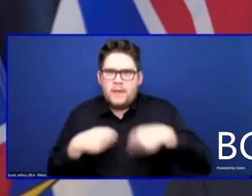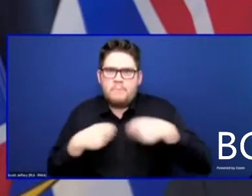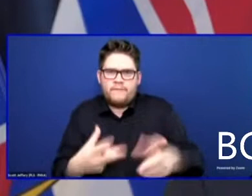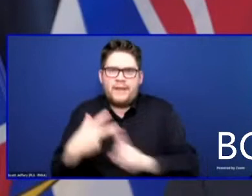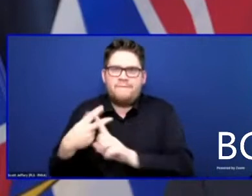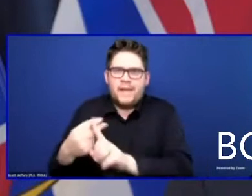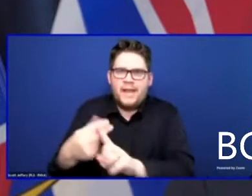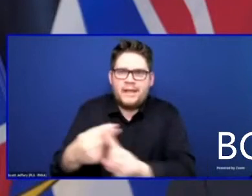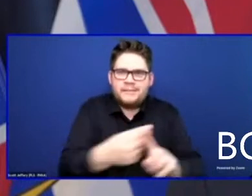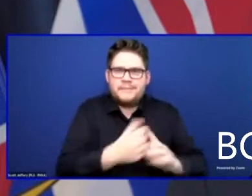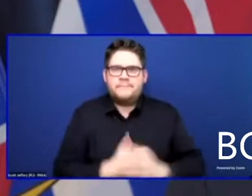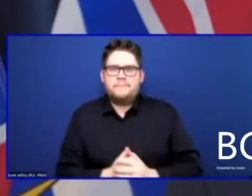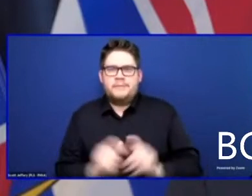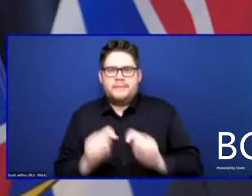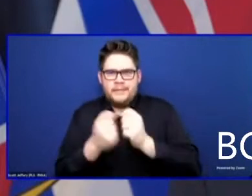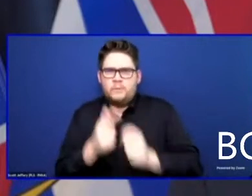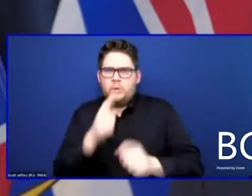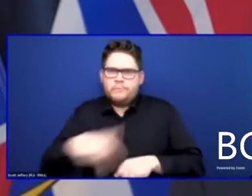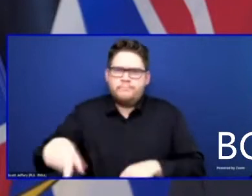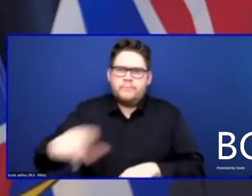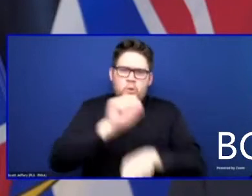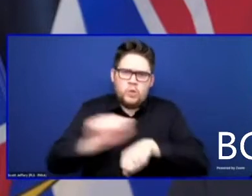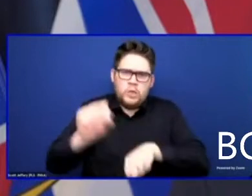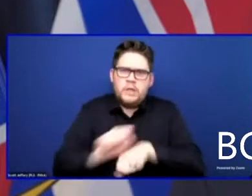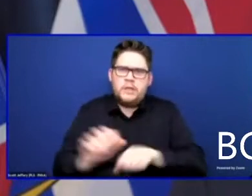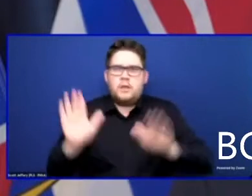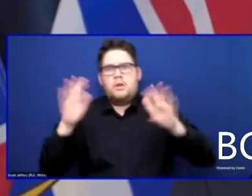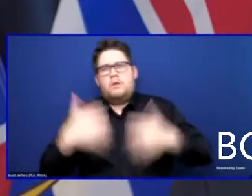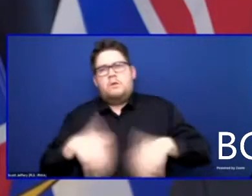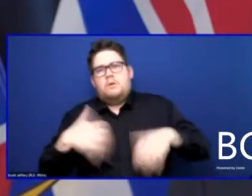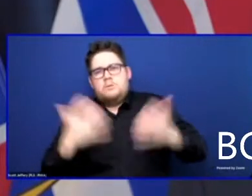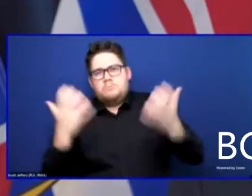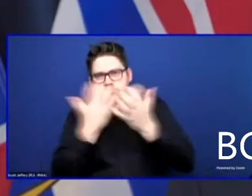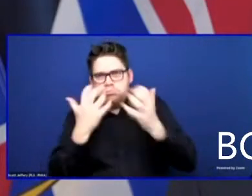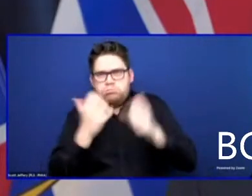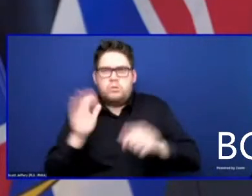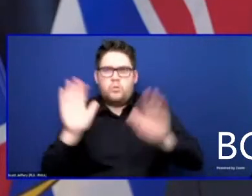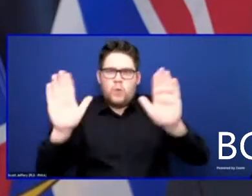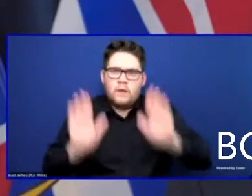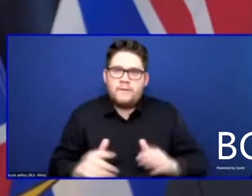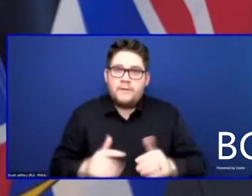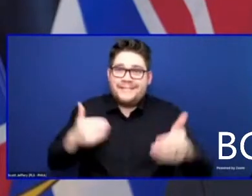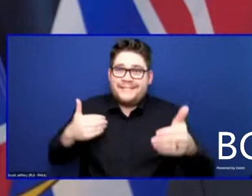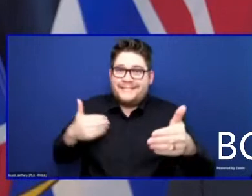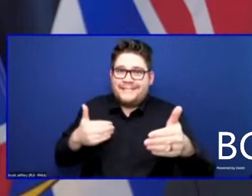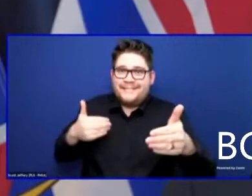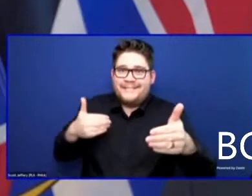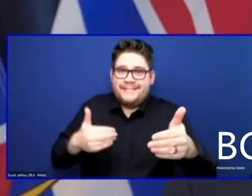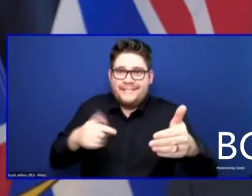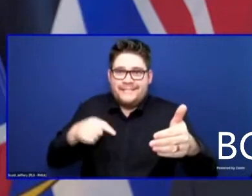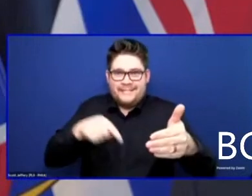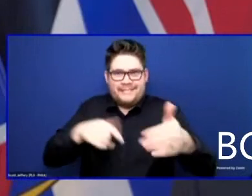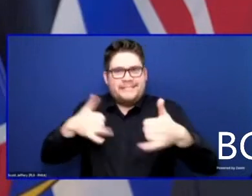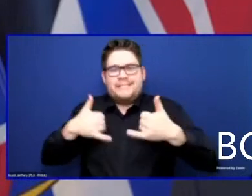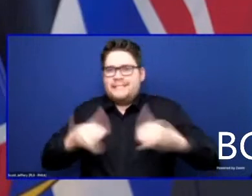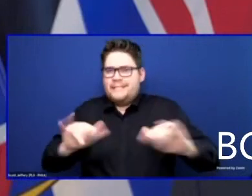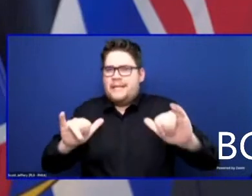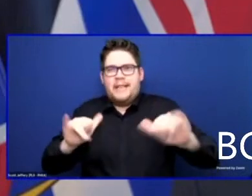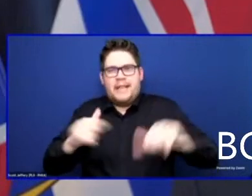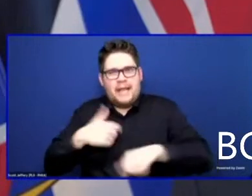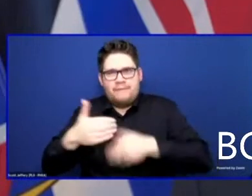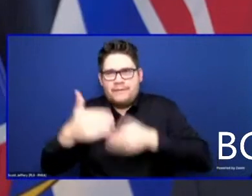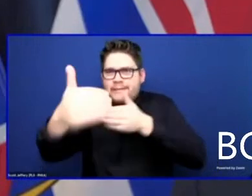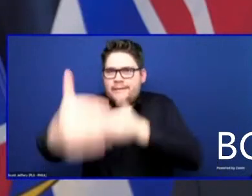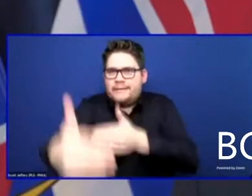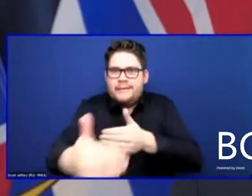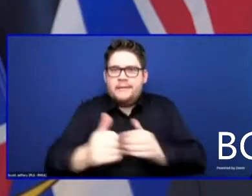exceptional 啊， job. 因为孩子 But 们 we 不能打 are 疫苗 not， 所以 yet 大约 close 是 to 能够打 community 疫苗的人里 immunity to 边 keep us 1/4 safe. 的人已 It's 经打 still 了。 us and 那 the 么他说 vaccines 这个 against 跟群